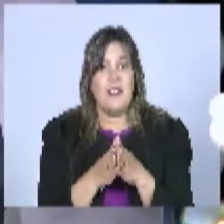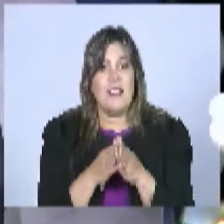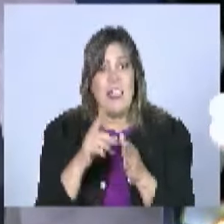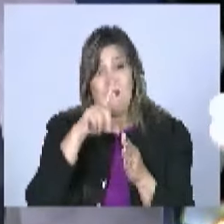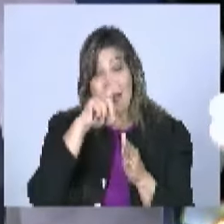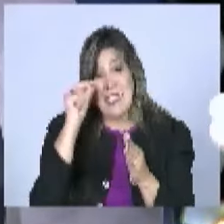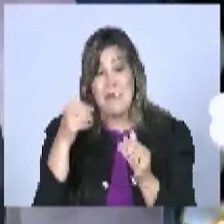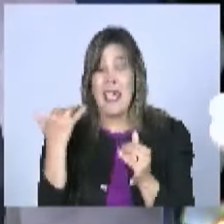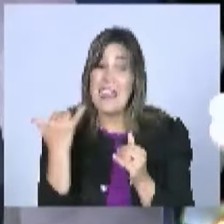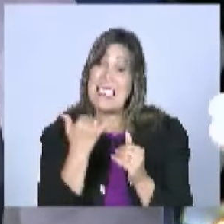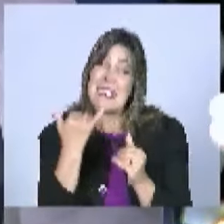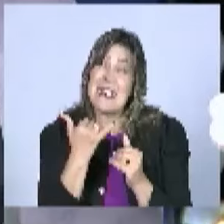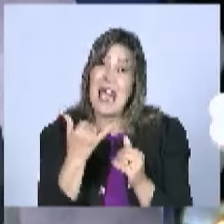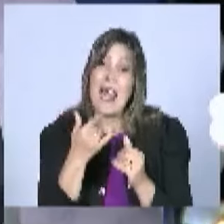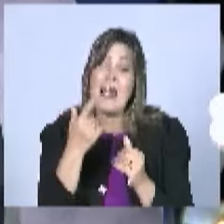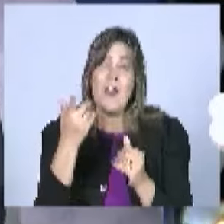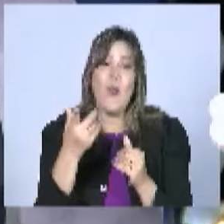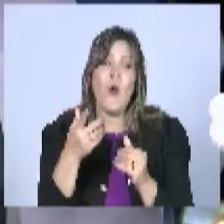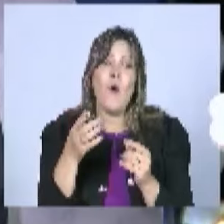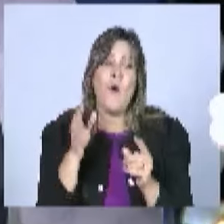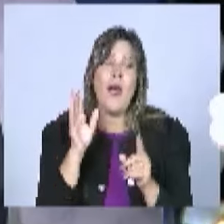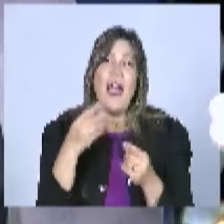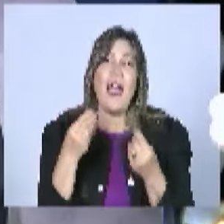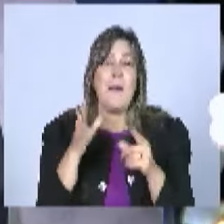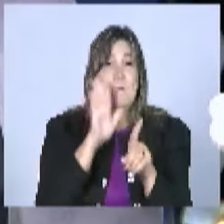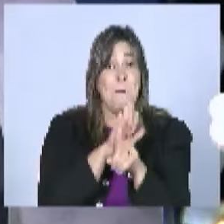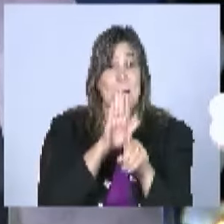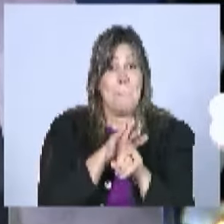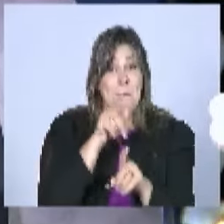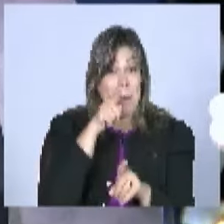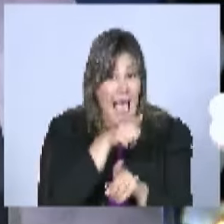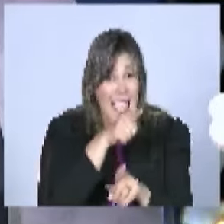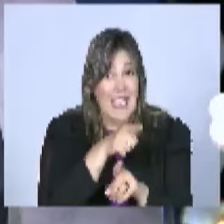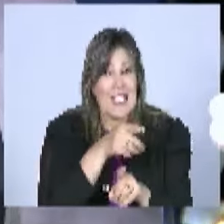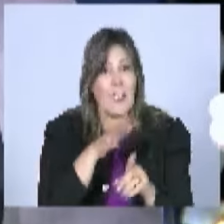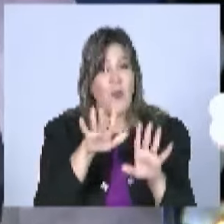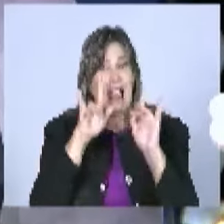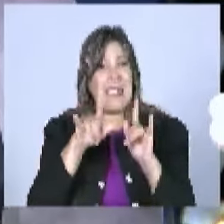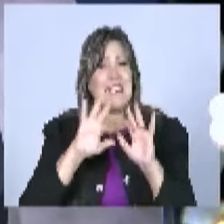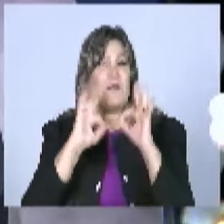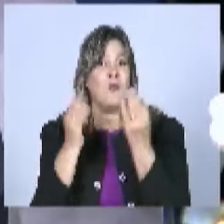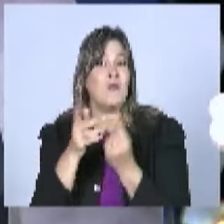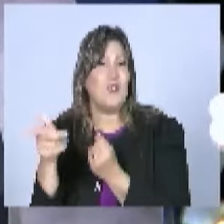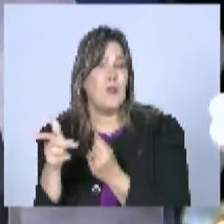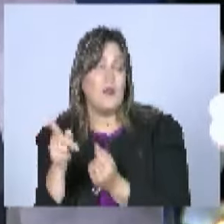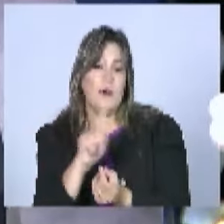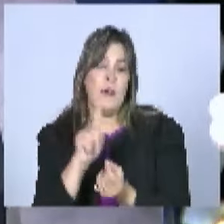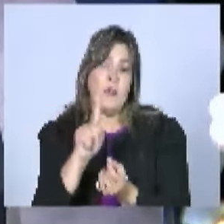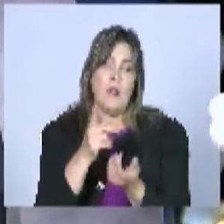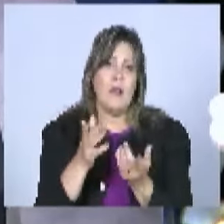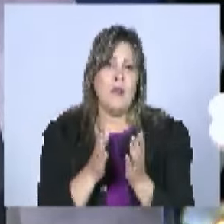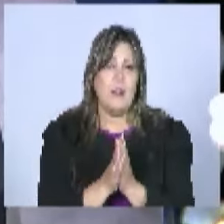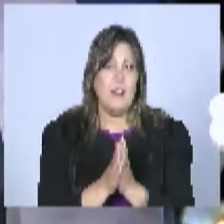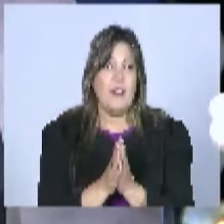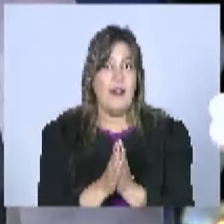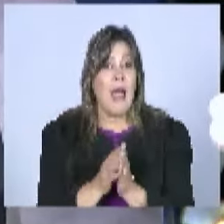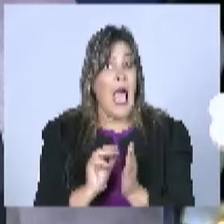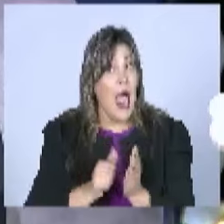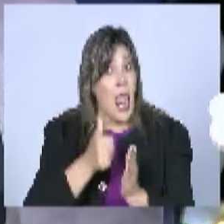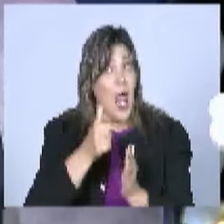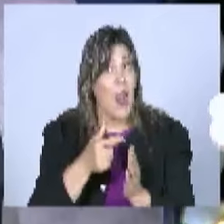بسهوله انه هيقف معاك ضد اهله كلهم نصيحتي ليكي اكسبي